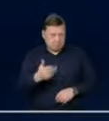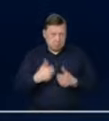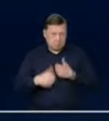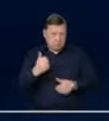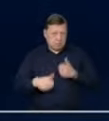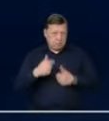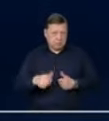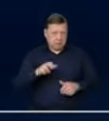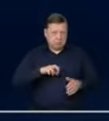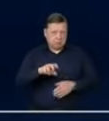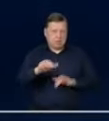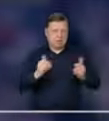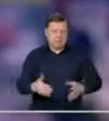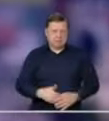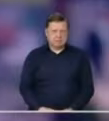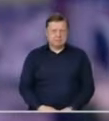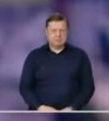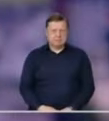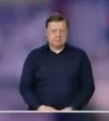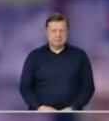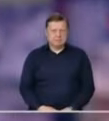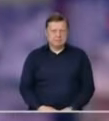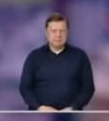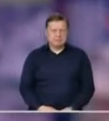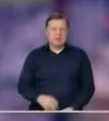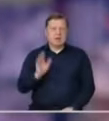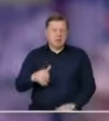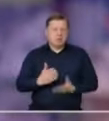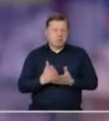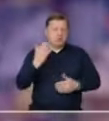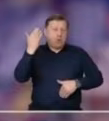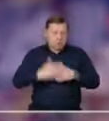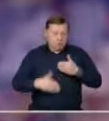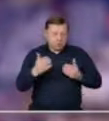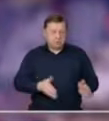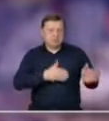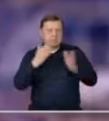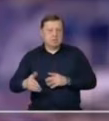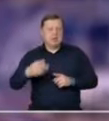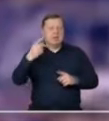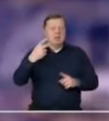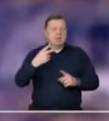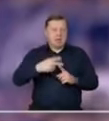z bezpiecznym przejściem przez ulicę. My za to bezpiecznie dotarliśmy do końca. Za chwilę nasza wersja ekstra w TVP Info, a jutro